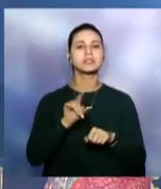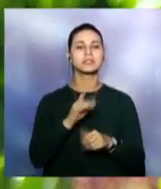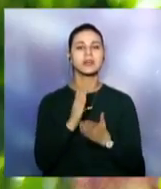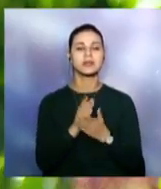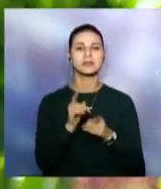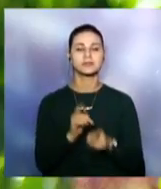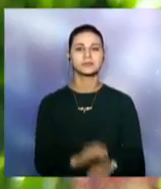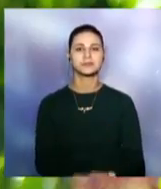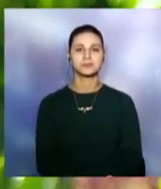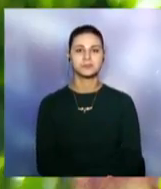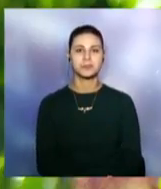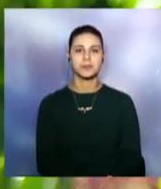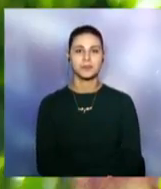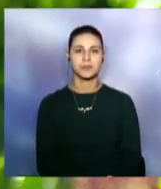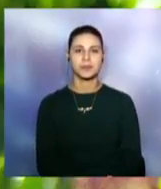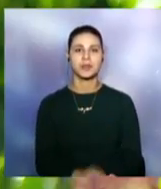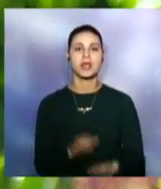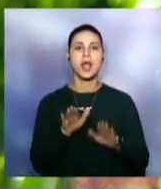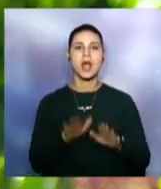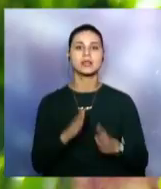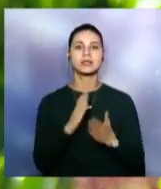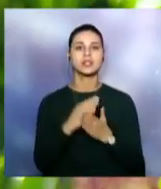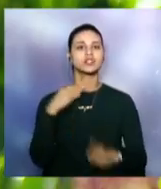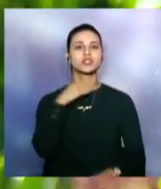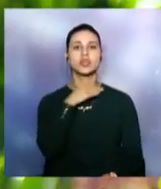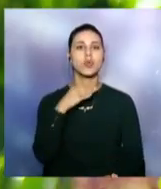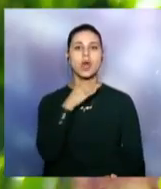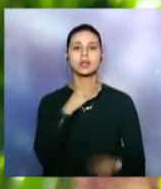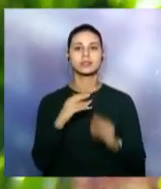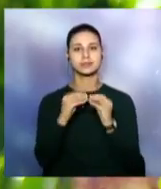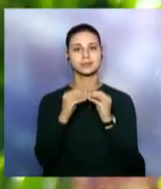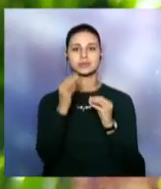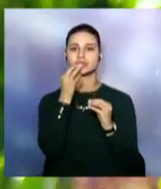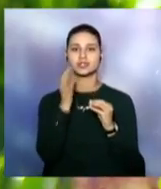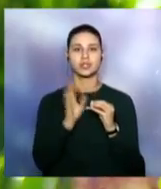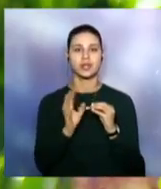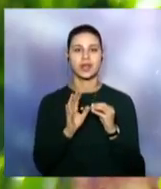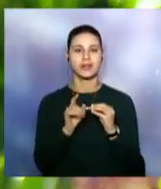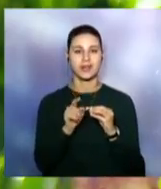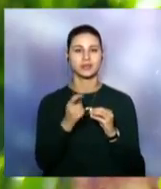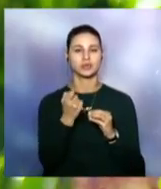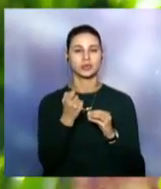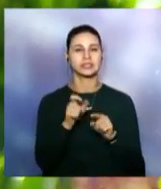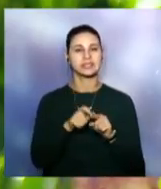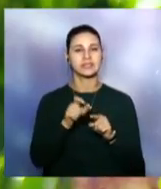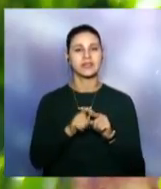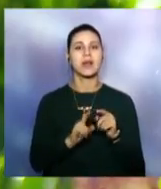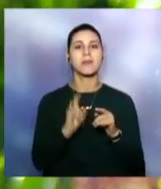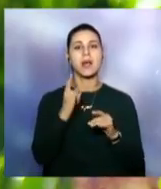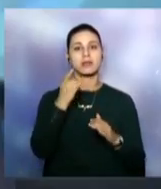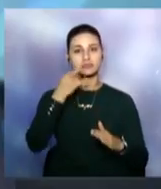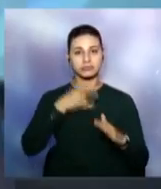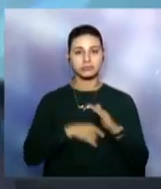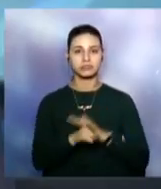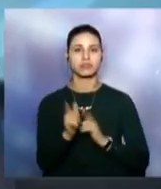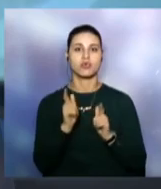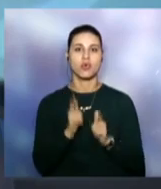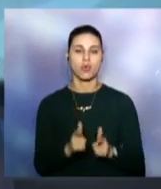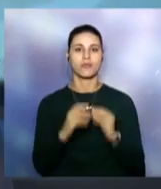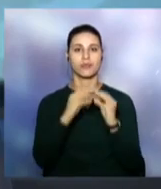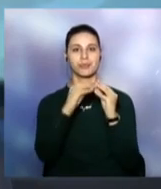ბავშვს? ამ ჭირს არის ყიტრი სადინის შეუხურცებლობა, ესეც ცოტა რთული გასაგებია. თანდაყოლილი განვითარების ანომალია, რომელიც არის